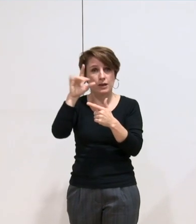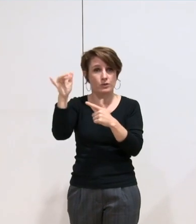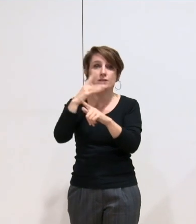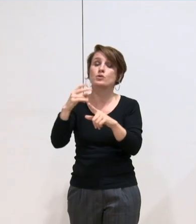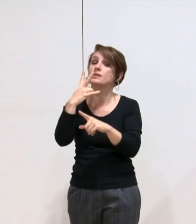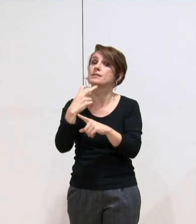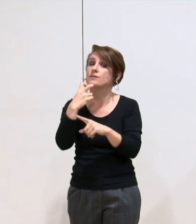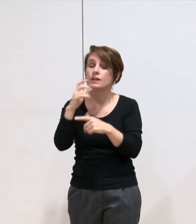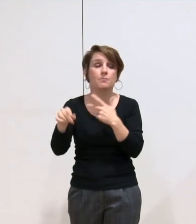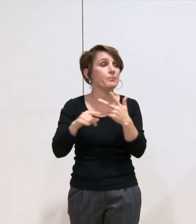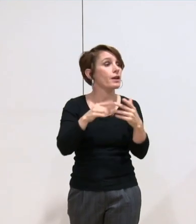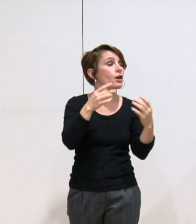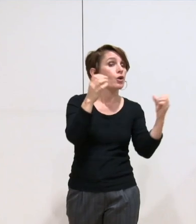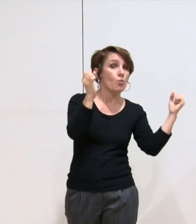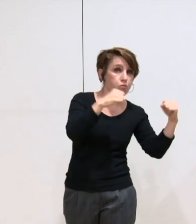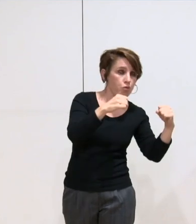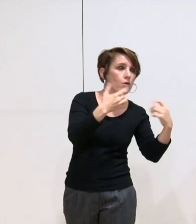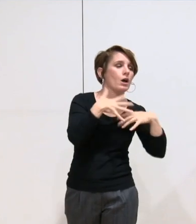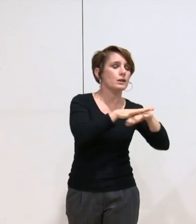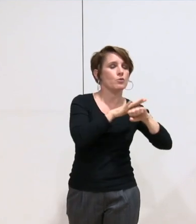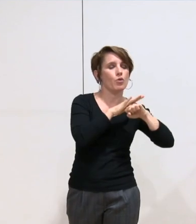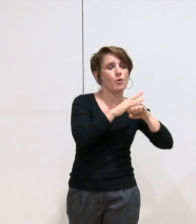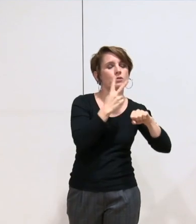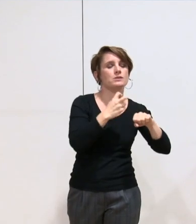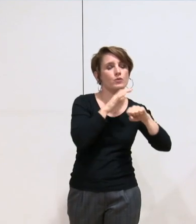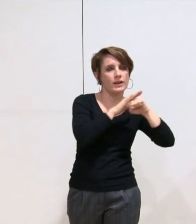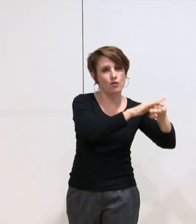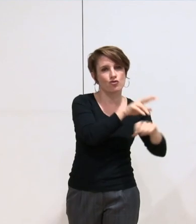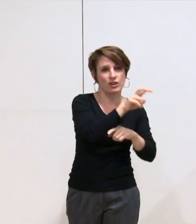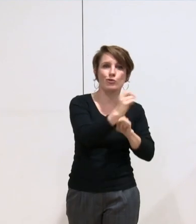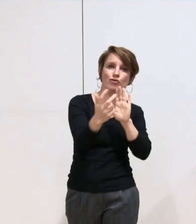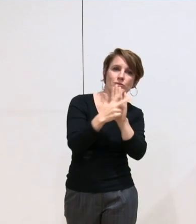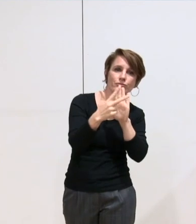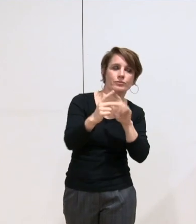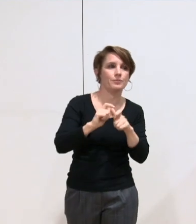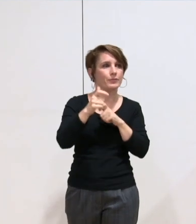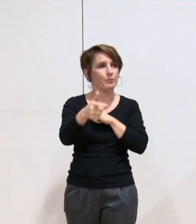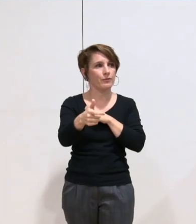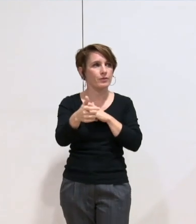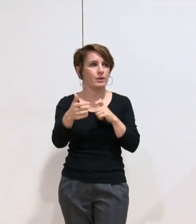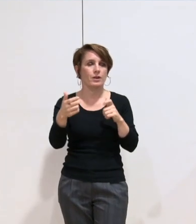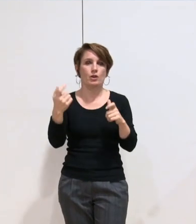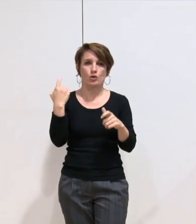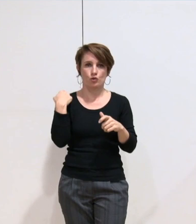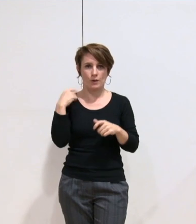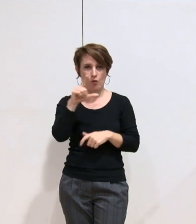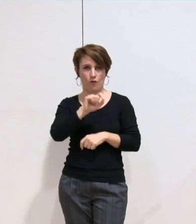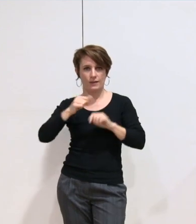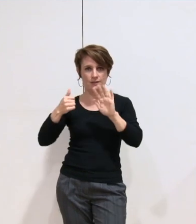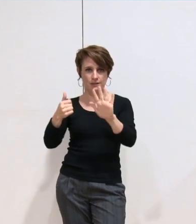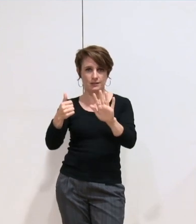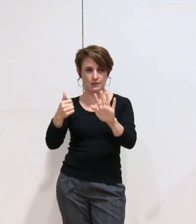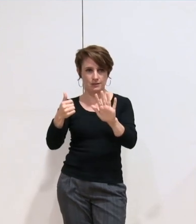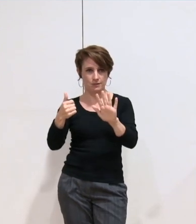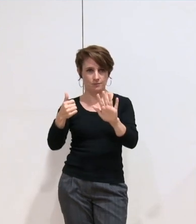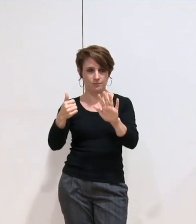Civile. Qui vote pour ? Rassemblement citoyen de la gauche et les écologistes, délibération adoptée. La 26 porte sur